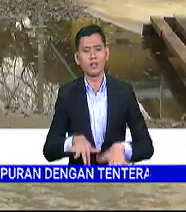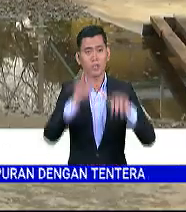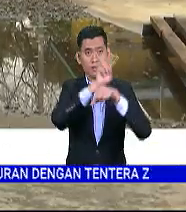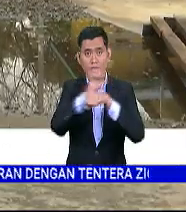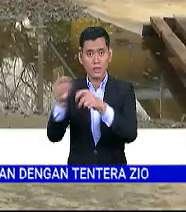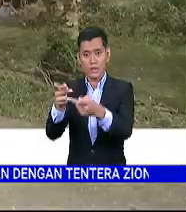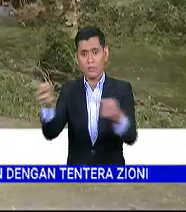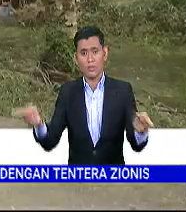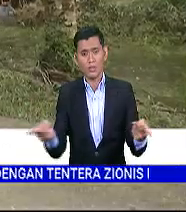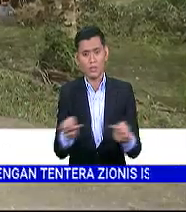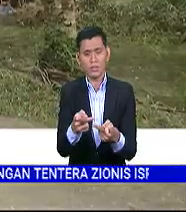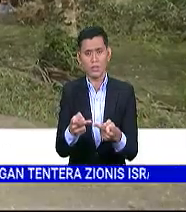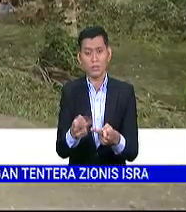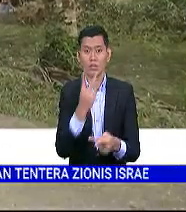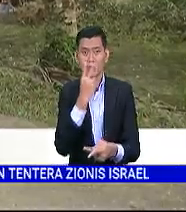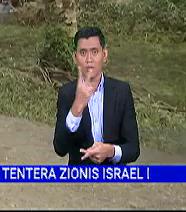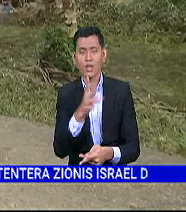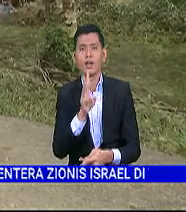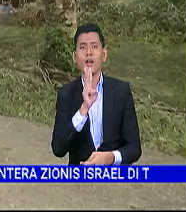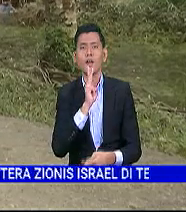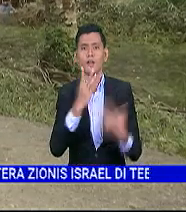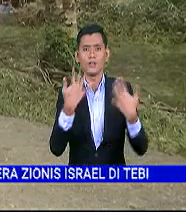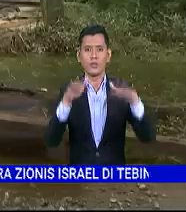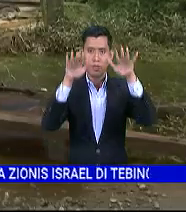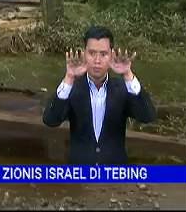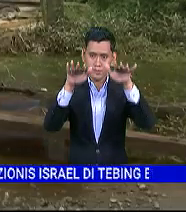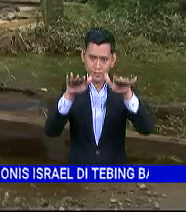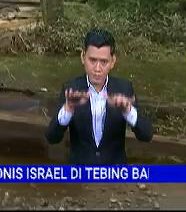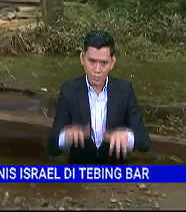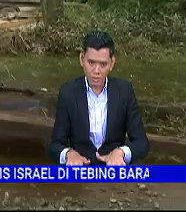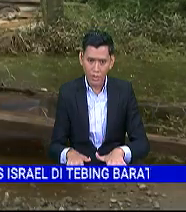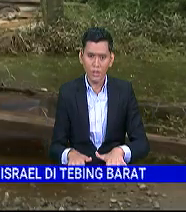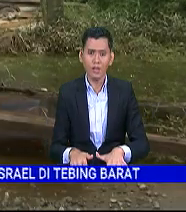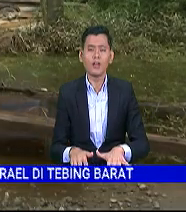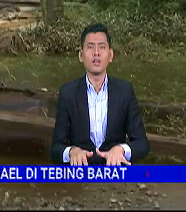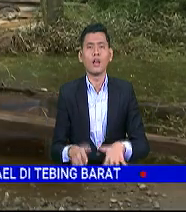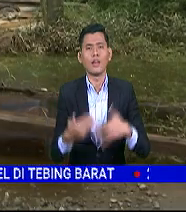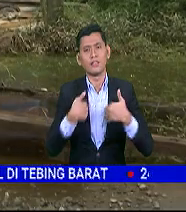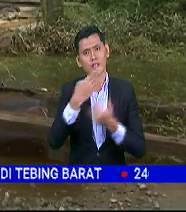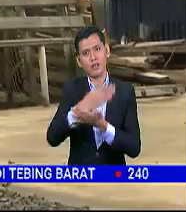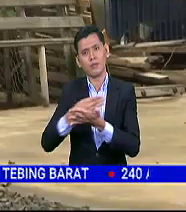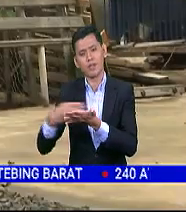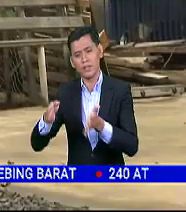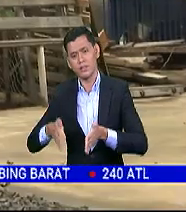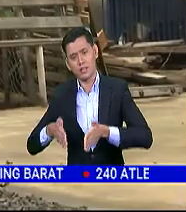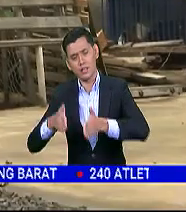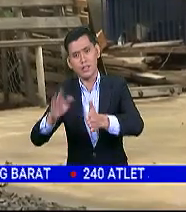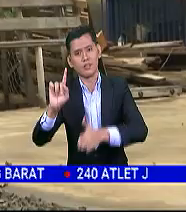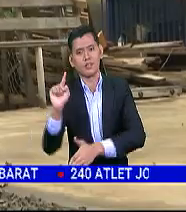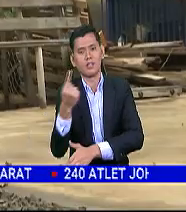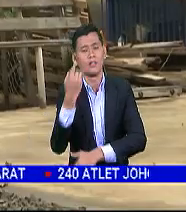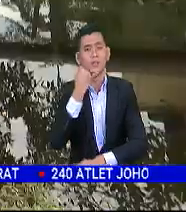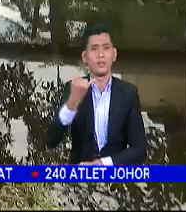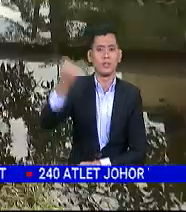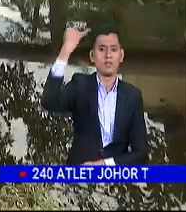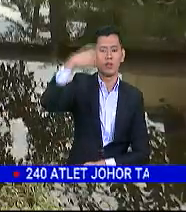ke lokasi terlibat banjir turut mendapati air sudah pun surut dan hanya menenggelami sebahagian kecil jalan raya sahaja.